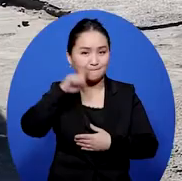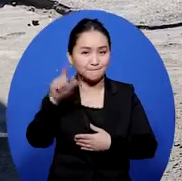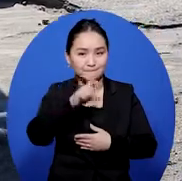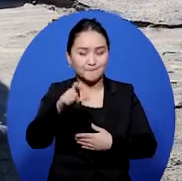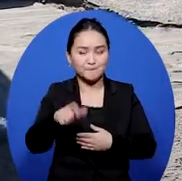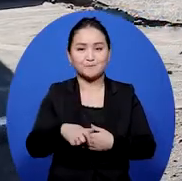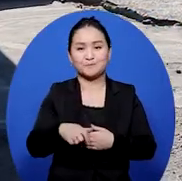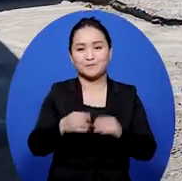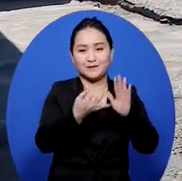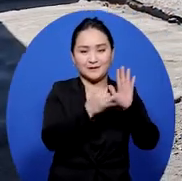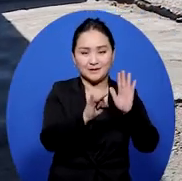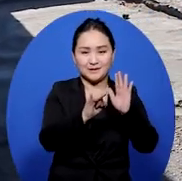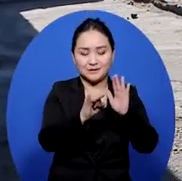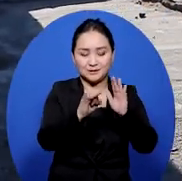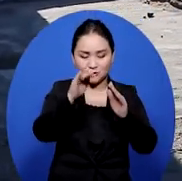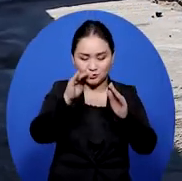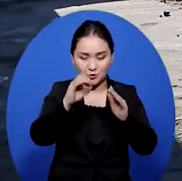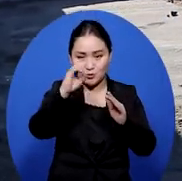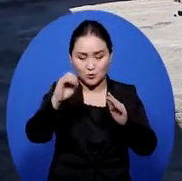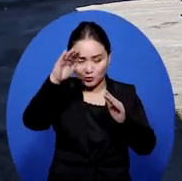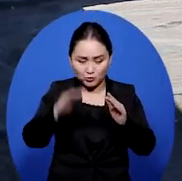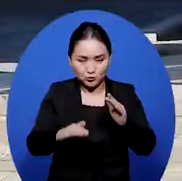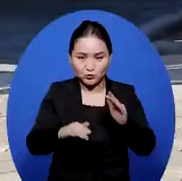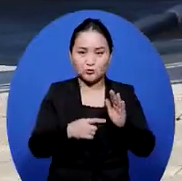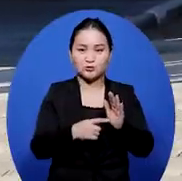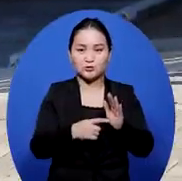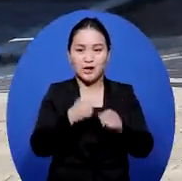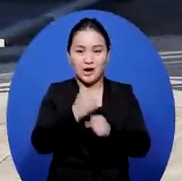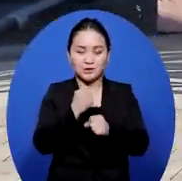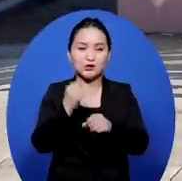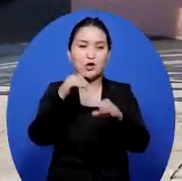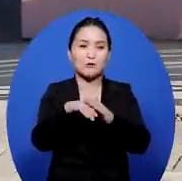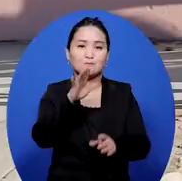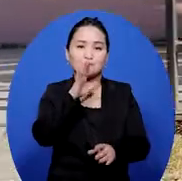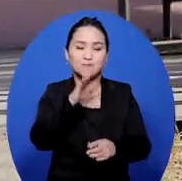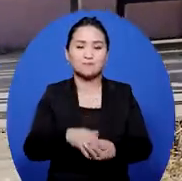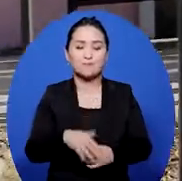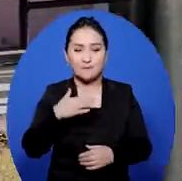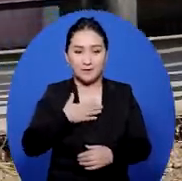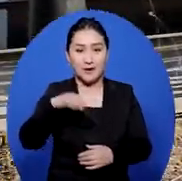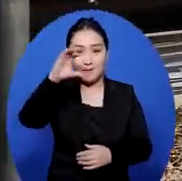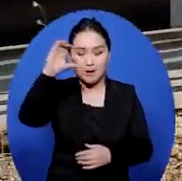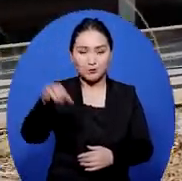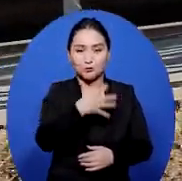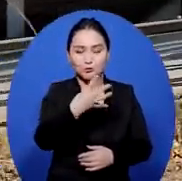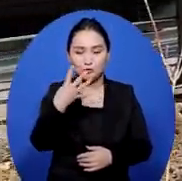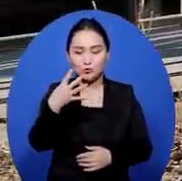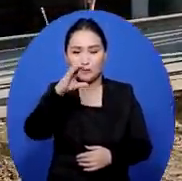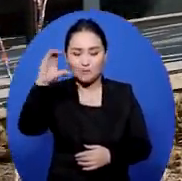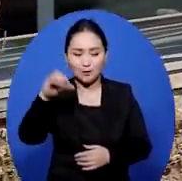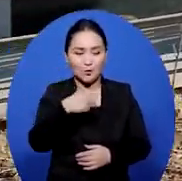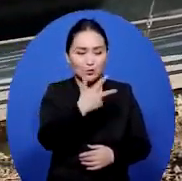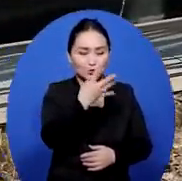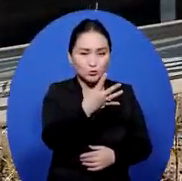залуучуудаа 70-аас доошгүй хувийн ажлын байртай болохын төлөө ажиллаж байна. Манай байгууллагын нийт 44 албан